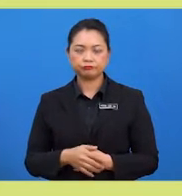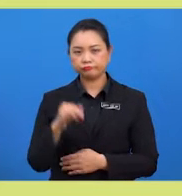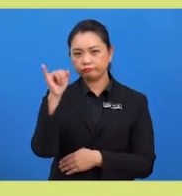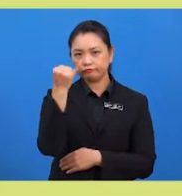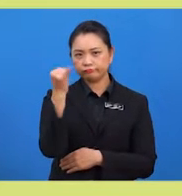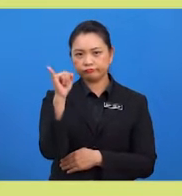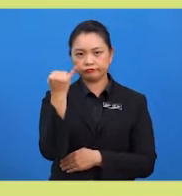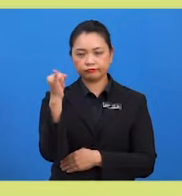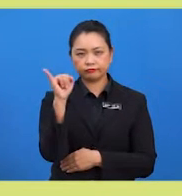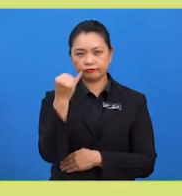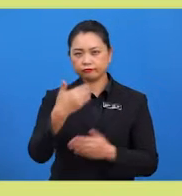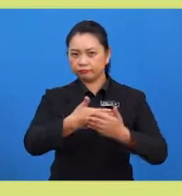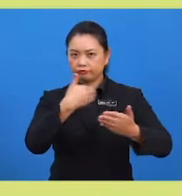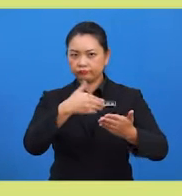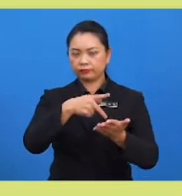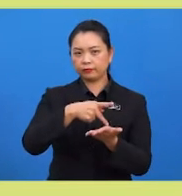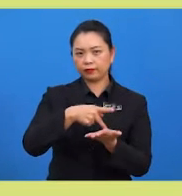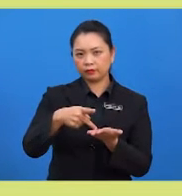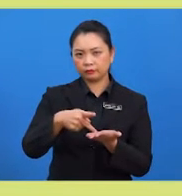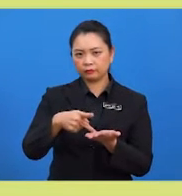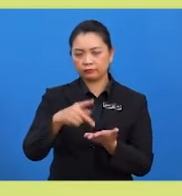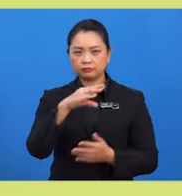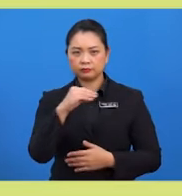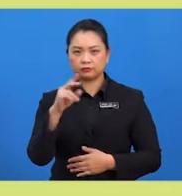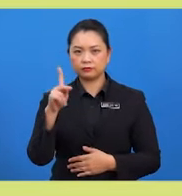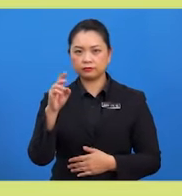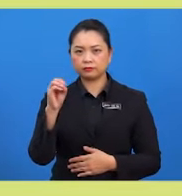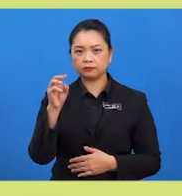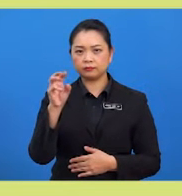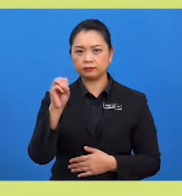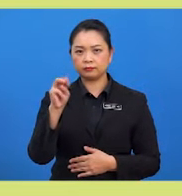RM12,054. Insurans prabayar RM500 dan komisen belum terima